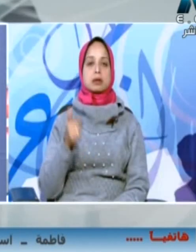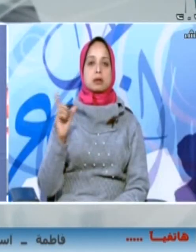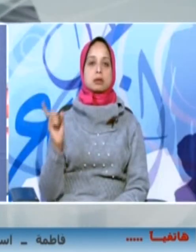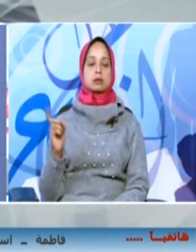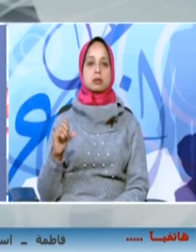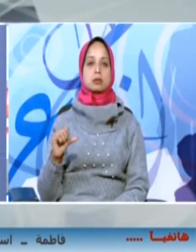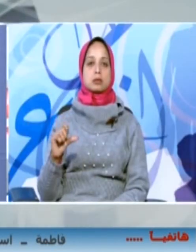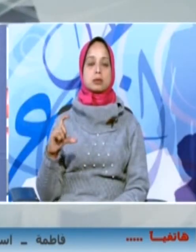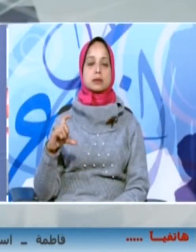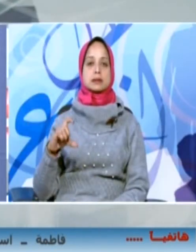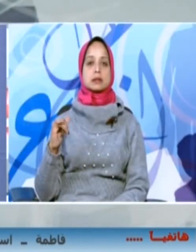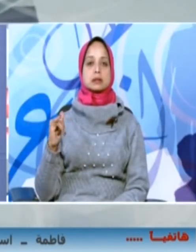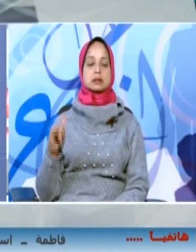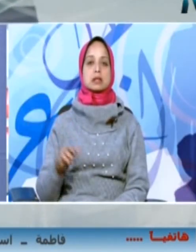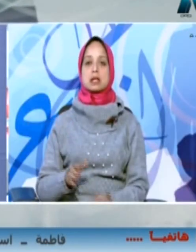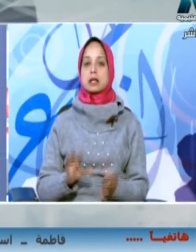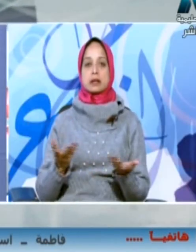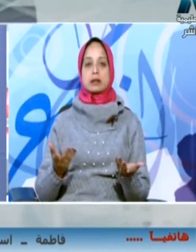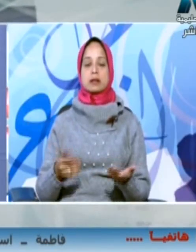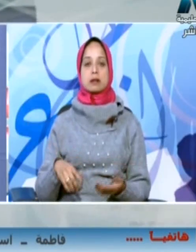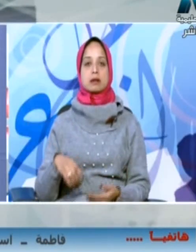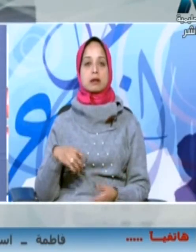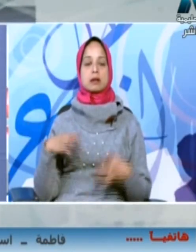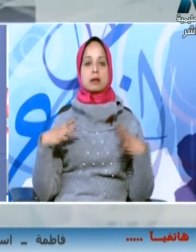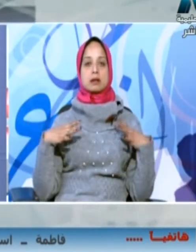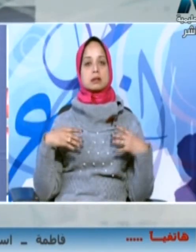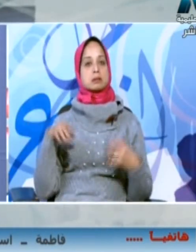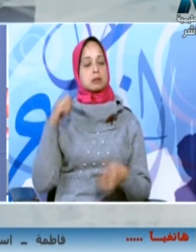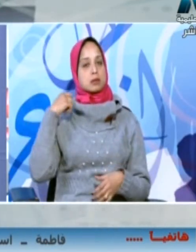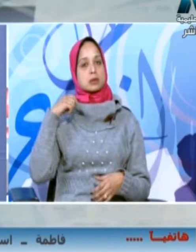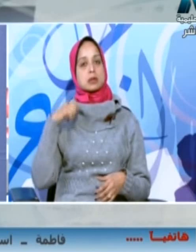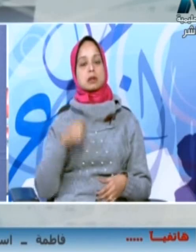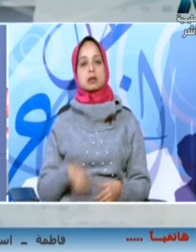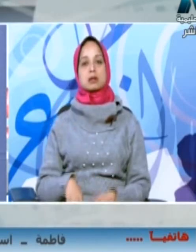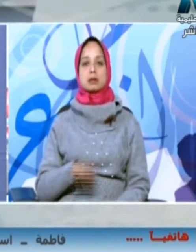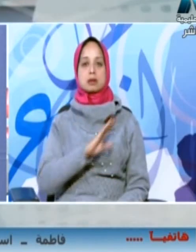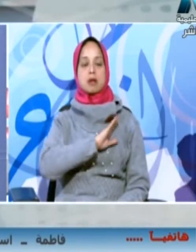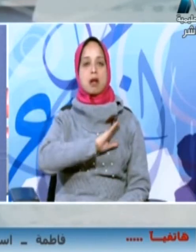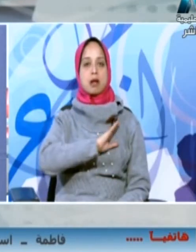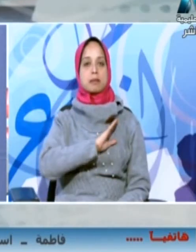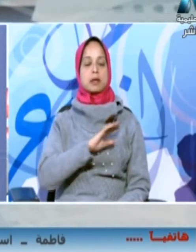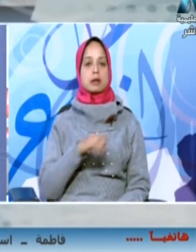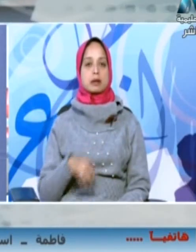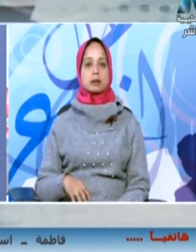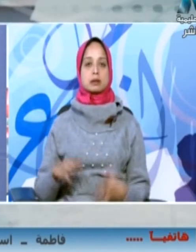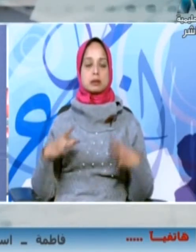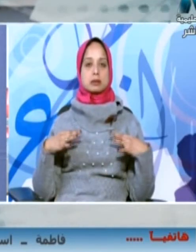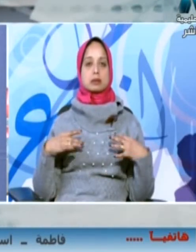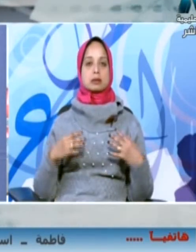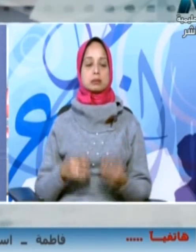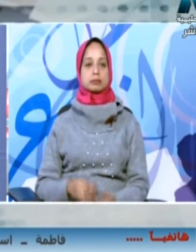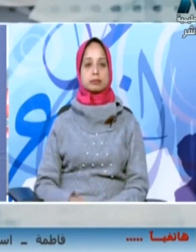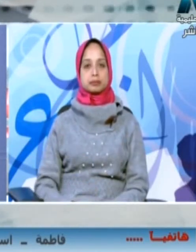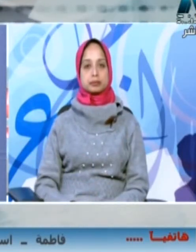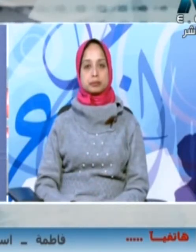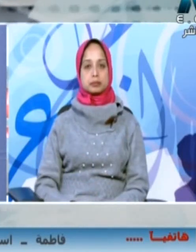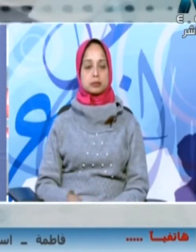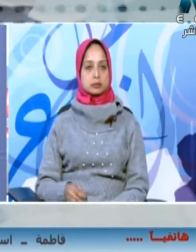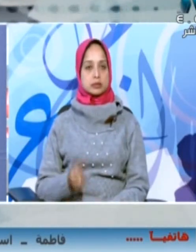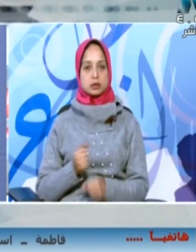رئيس وزراء ولا تعيينه وزير حربية؟ ها؟ ما هو اصلا مظاهرة عابدين